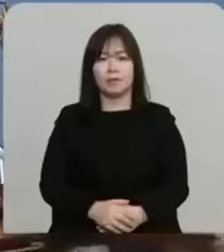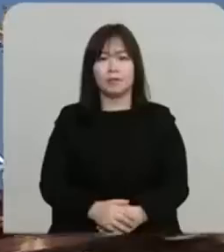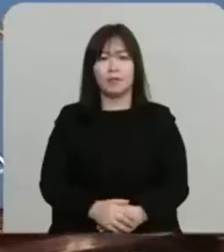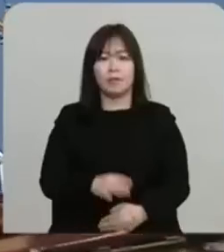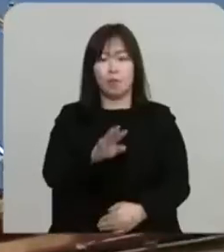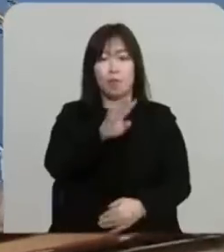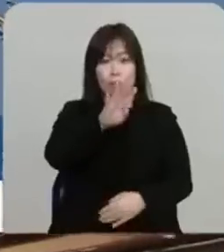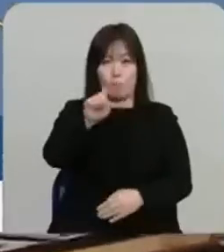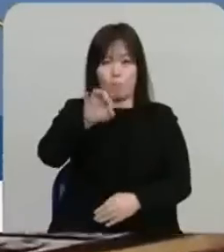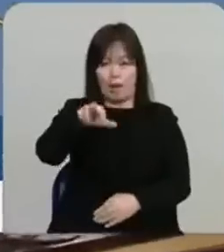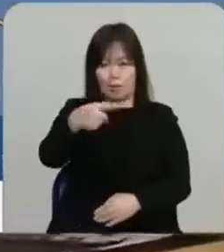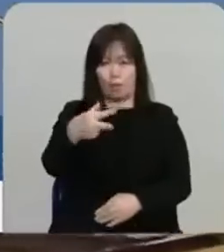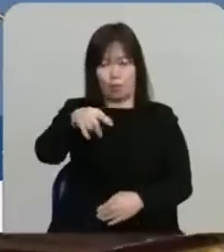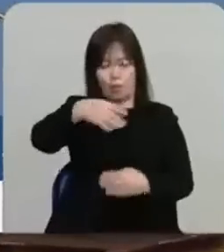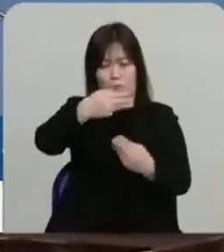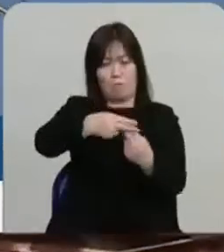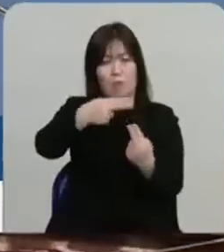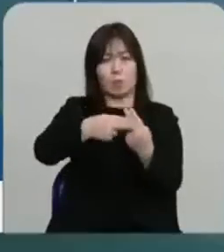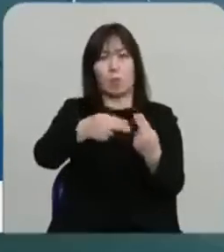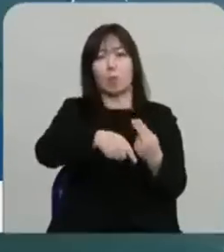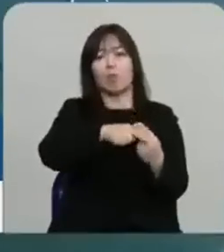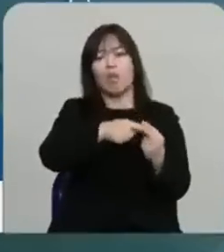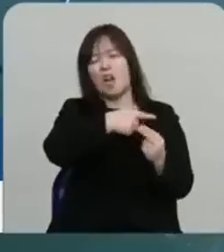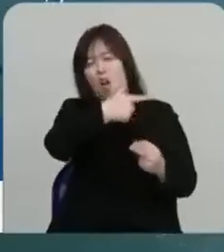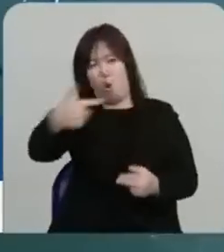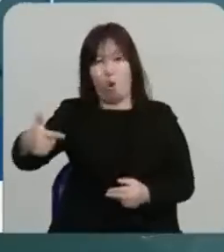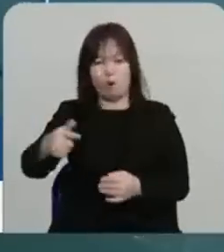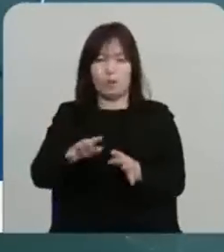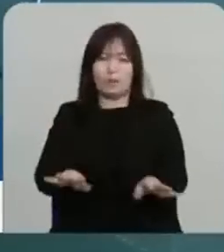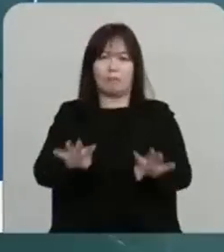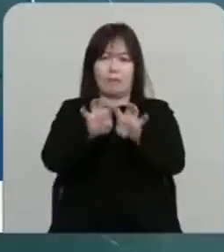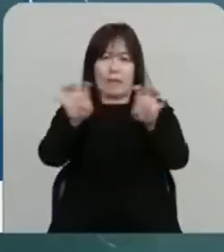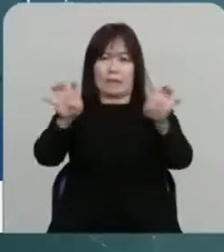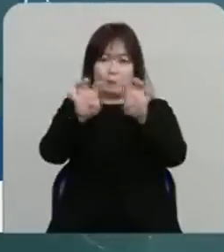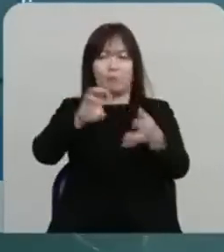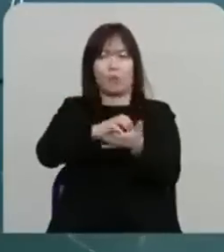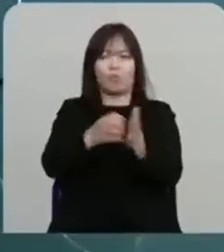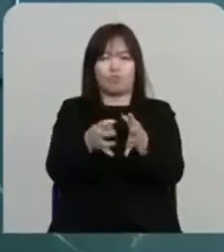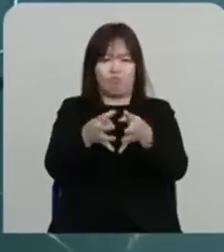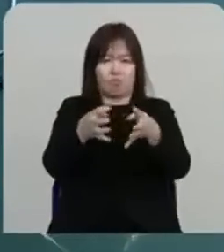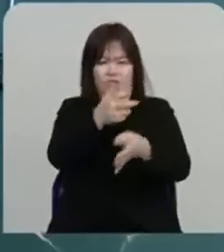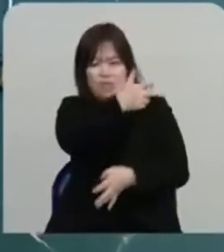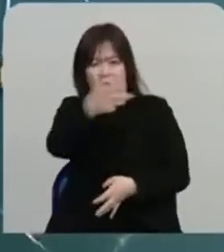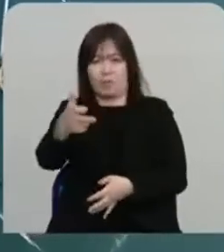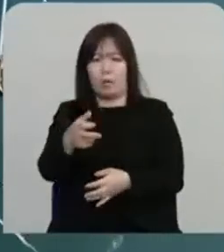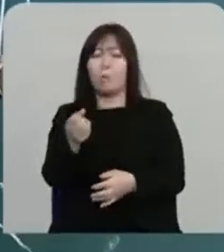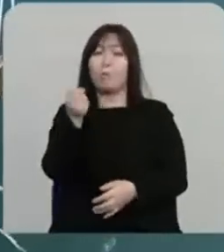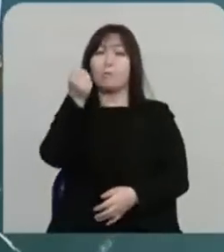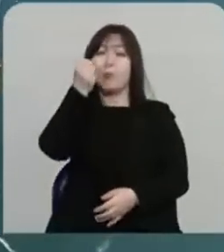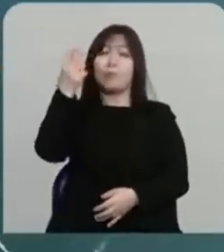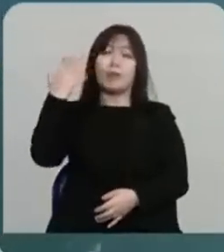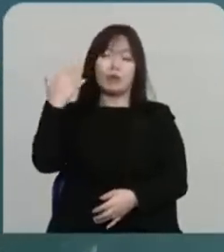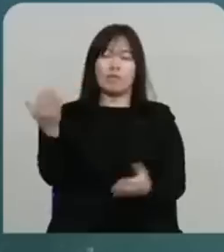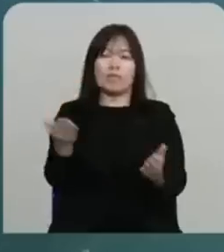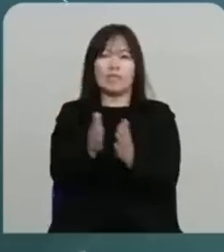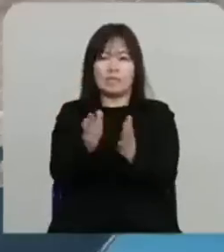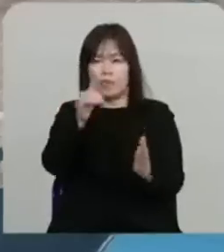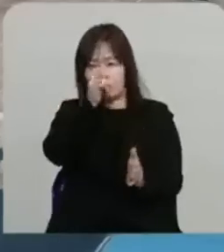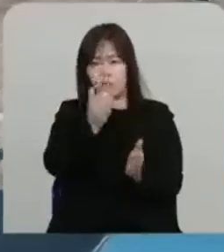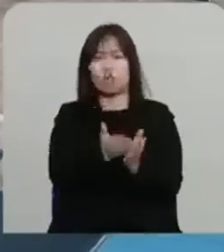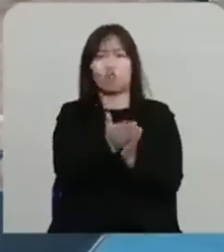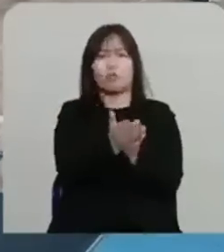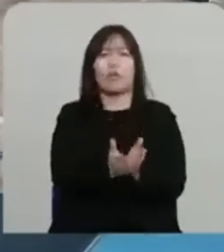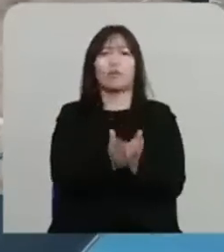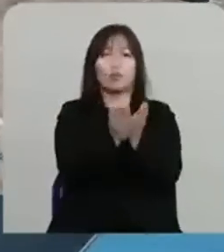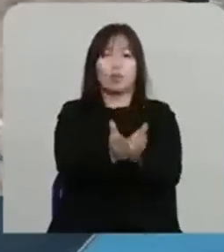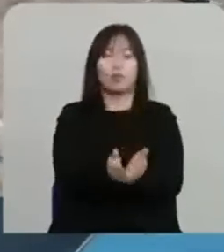방조제 끝에는 세계 최대 골리앗 크레인이 40층 높이로 우뚝 서 있습니다. 석 달 전 재가동을 시작한 군산조선소는